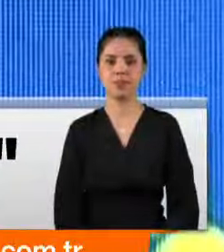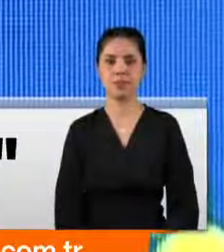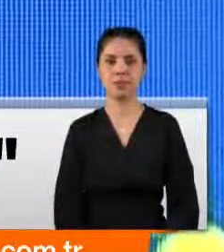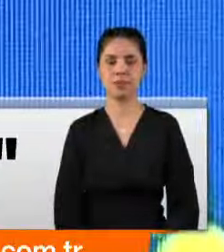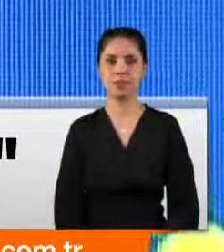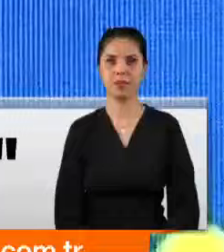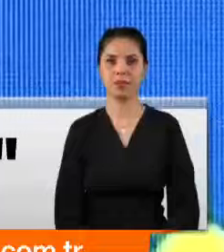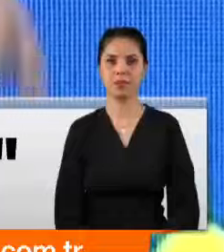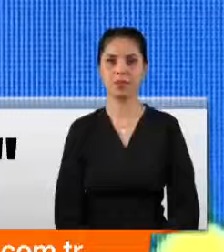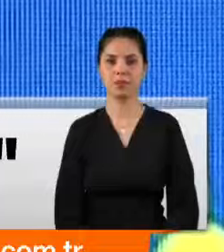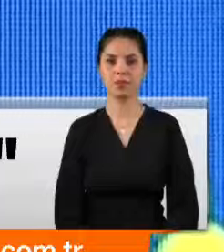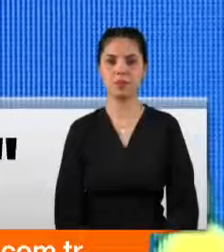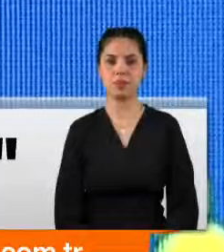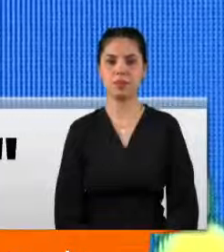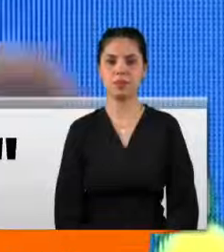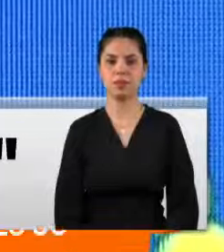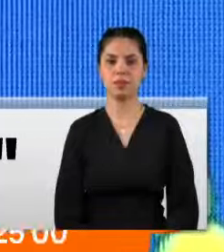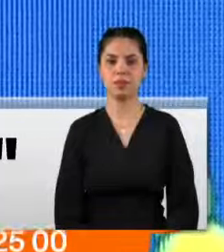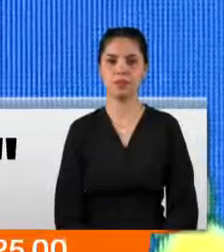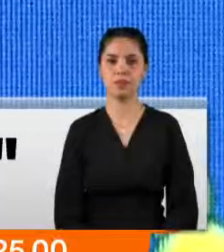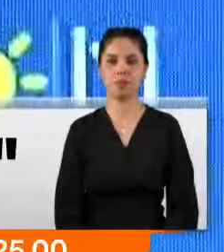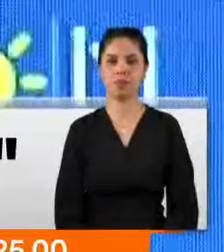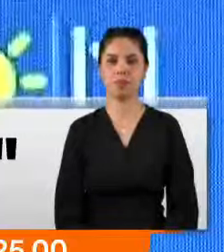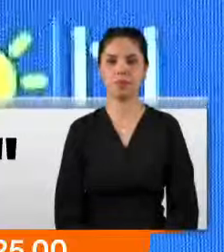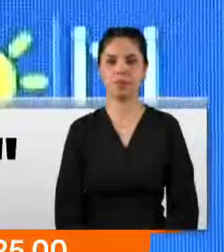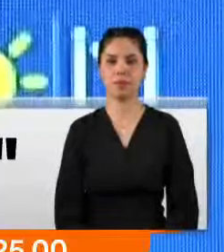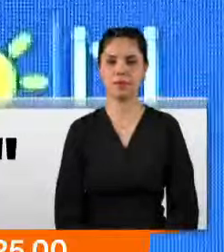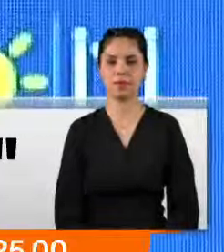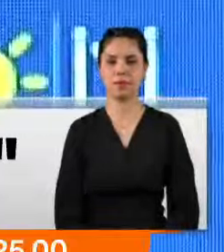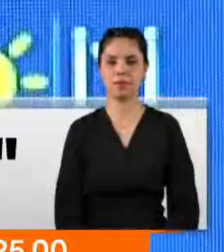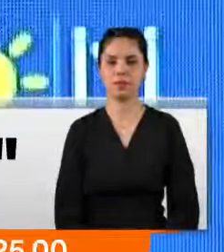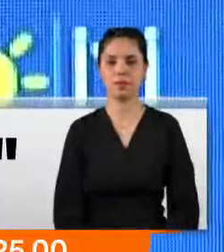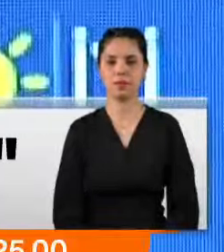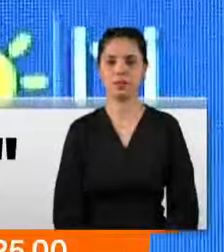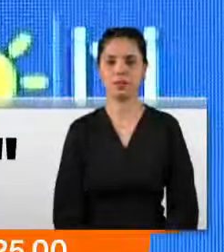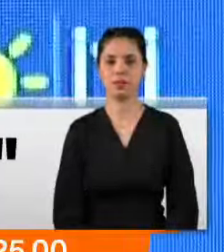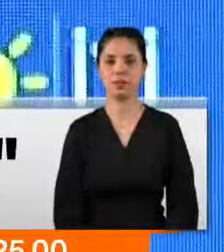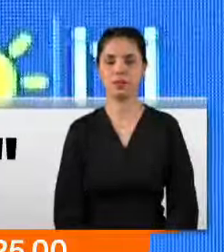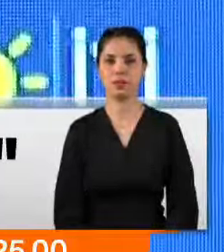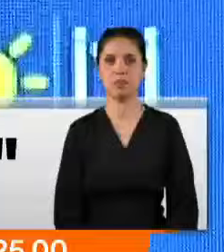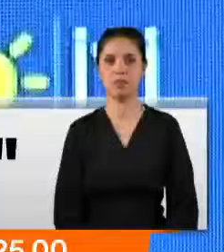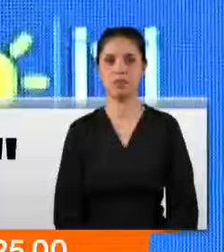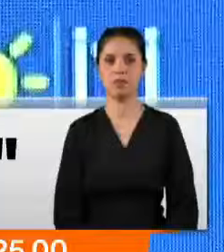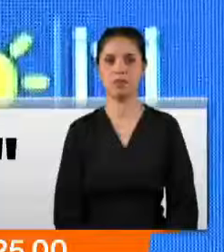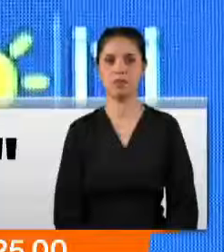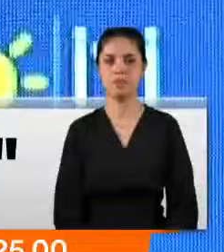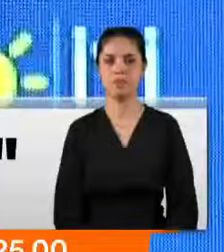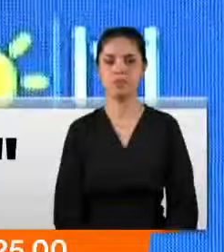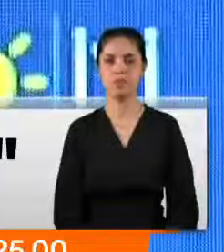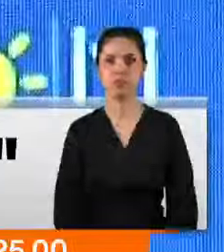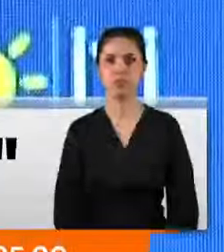şu anda kendisiyle çalıştığını söyledi. Yani ben bu pişkinliğe şaşırdım. Böyle